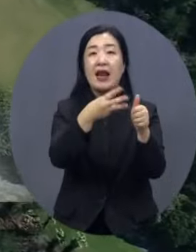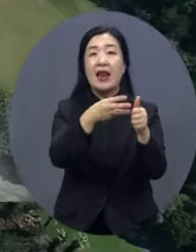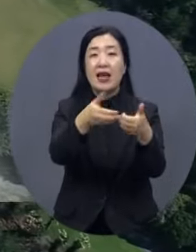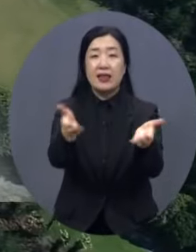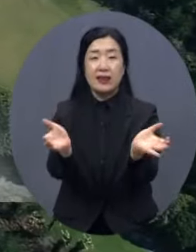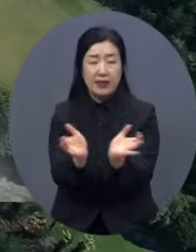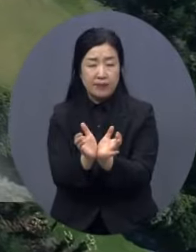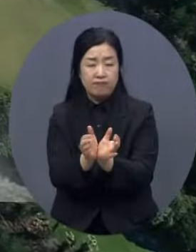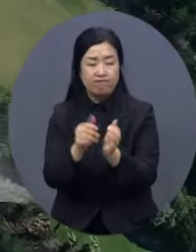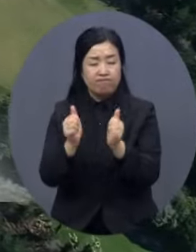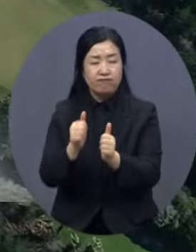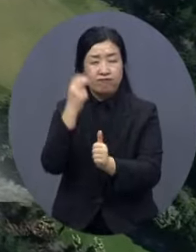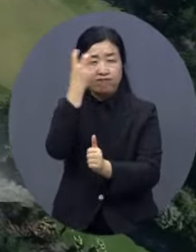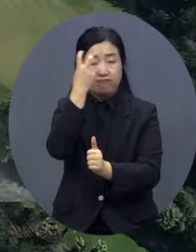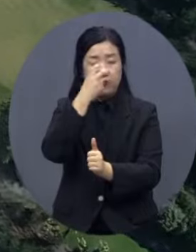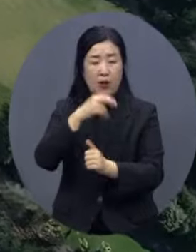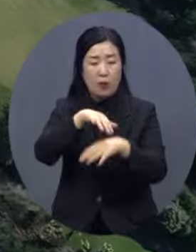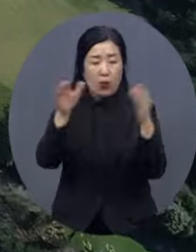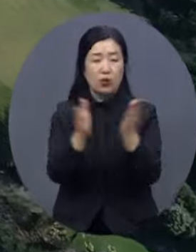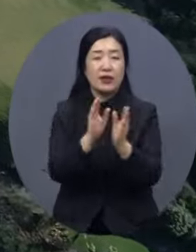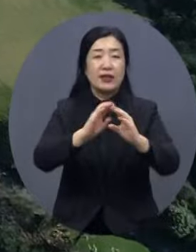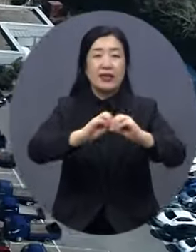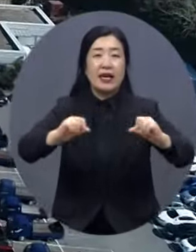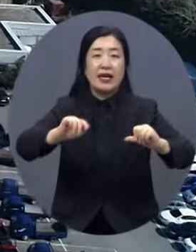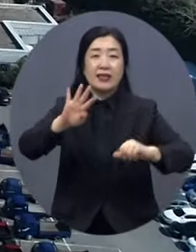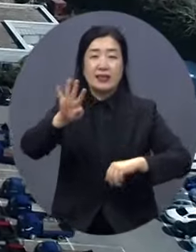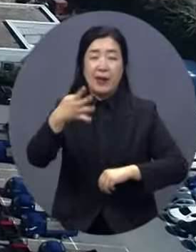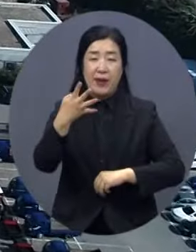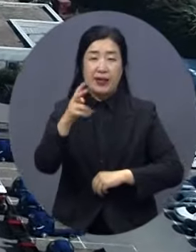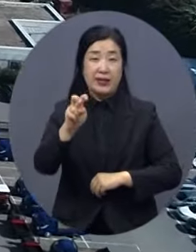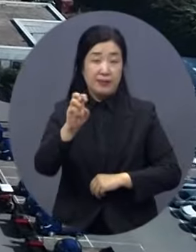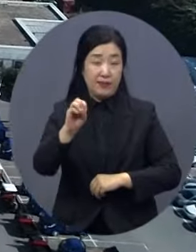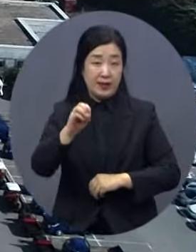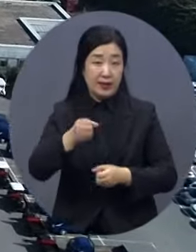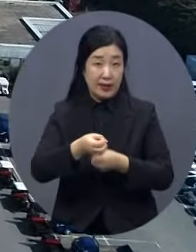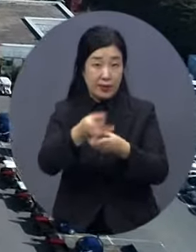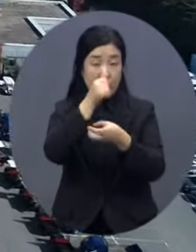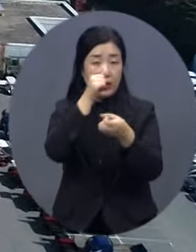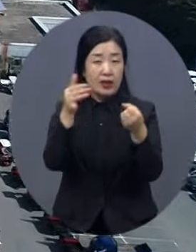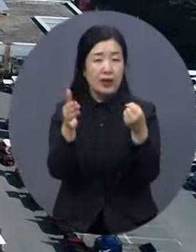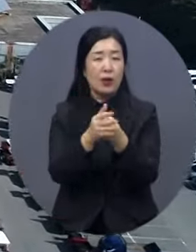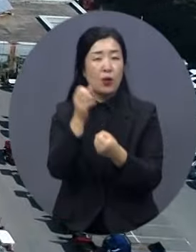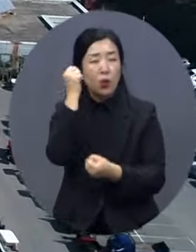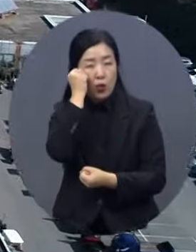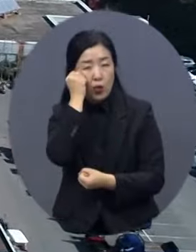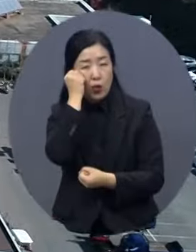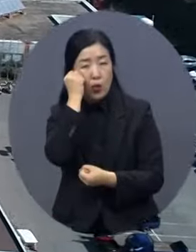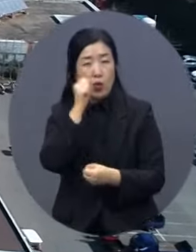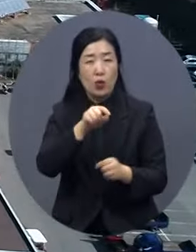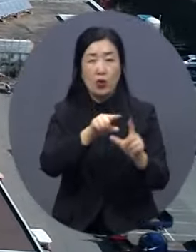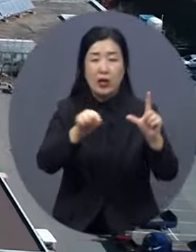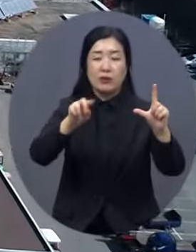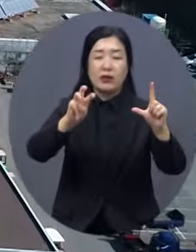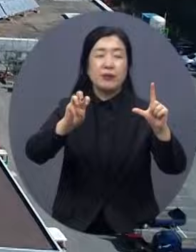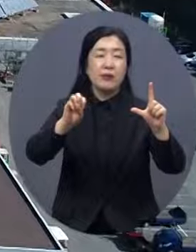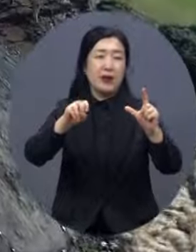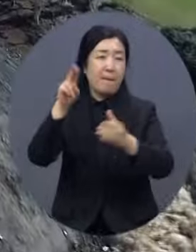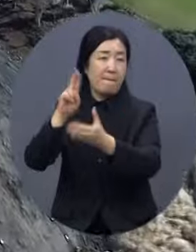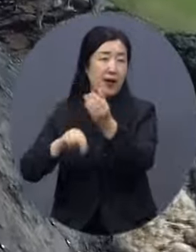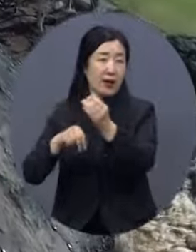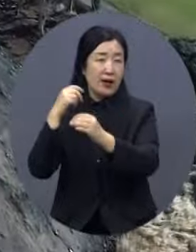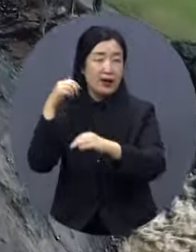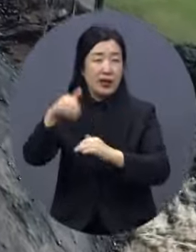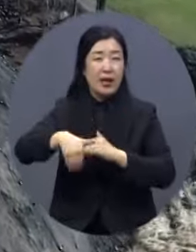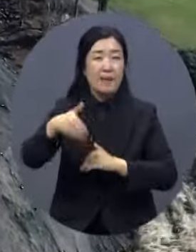개발 사업 심의위원회에 전체 부지 420만 제미 가운데 콘도와 호텔 부지 30만 미를 매각하는